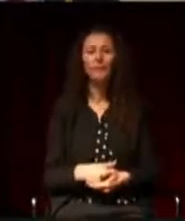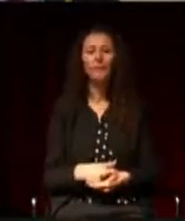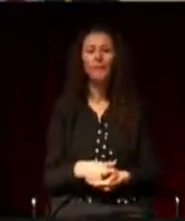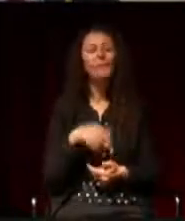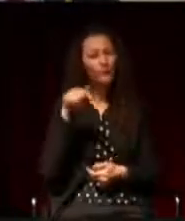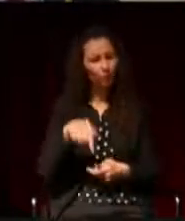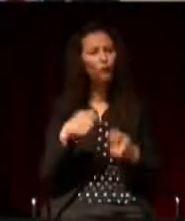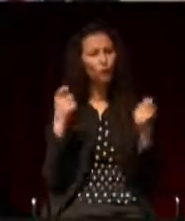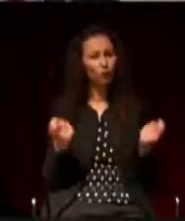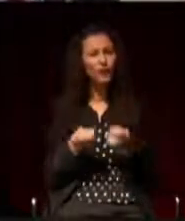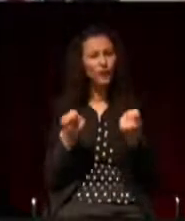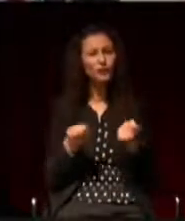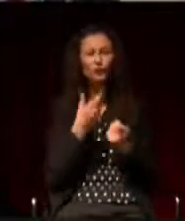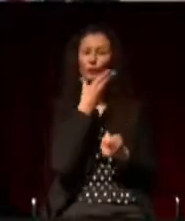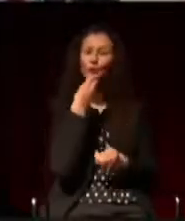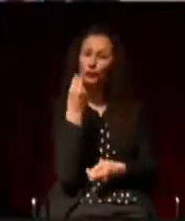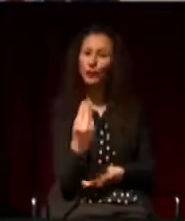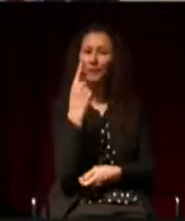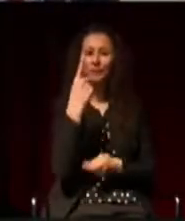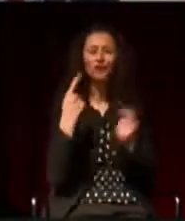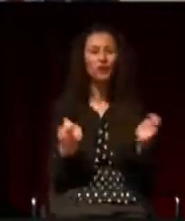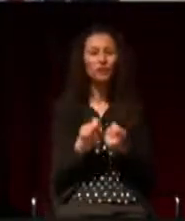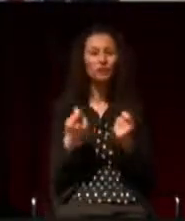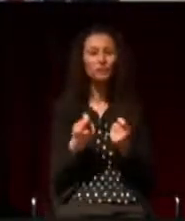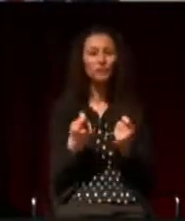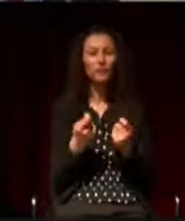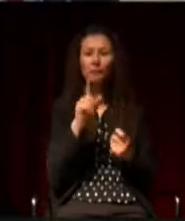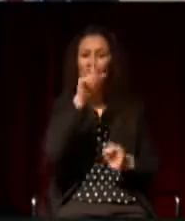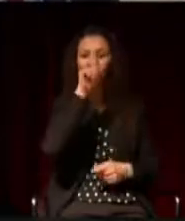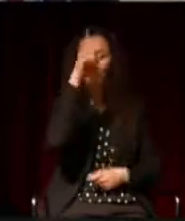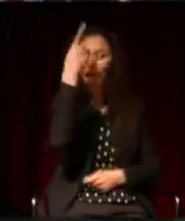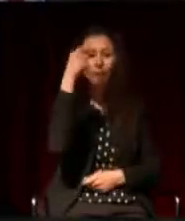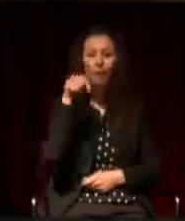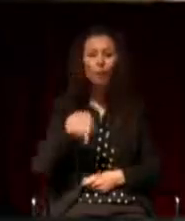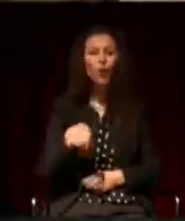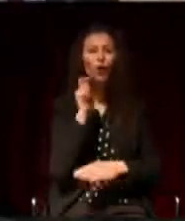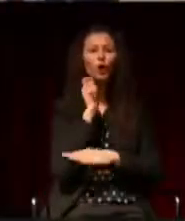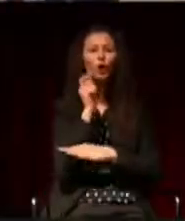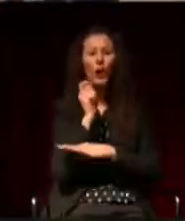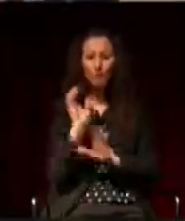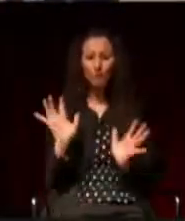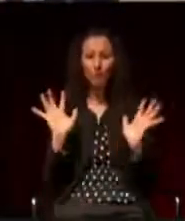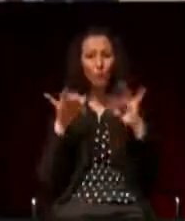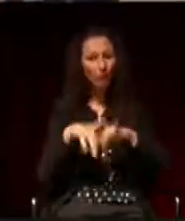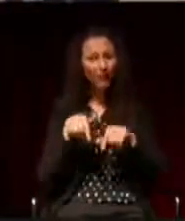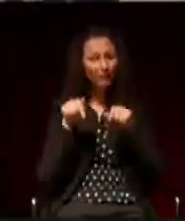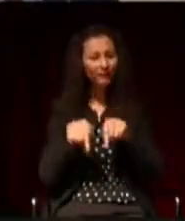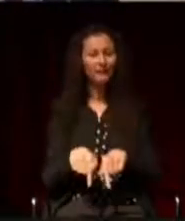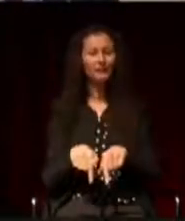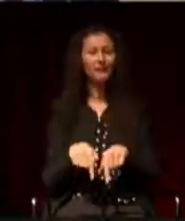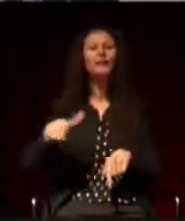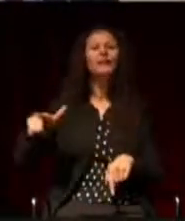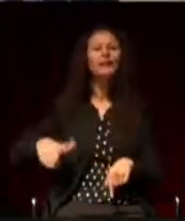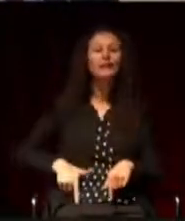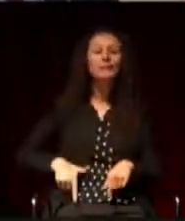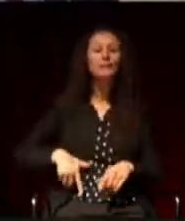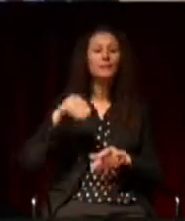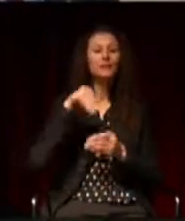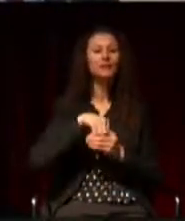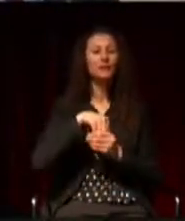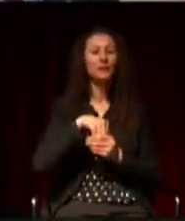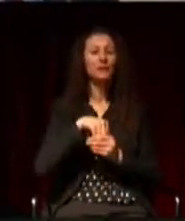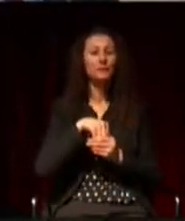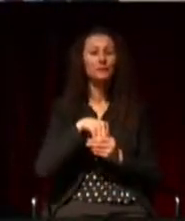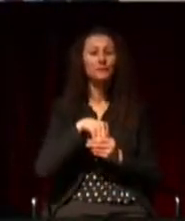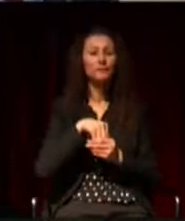bu çalışma güzel bir çalışma. Tek bu gündemle toplandık. İzmir'imiz için,